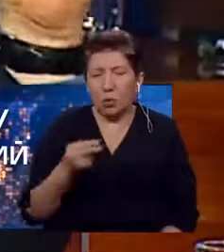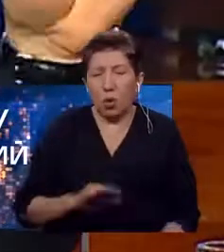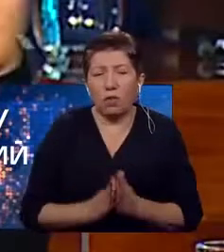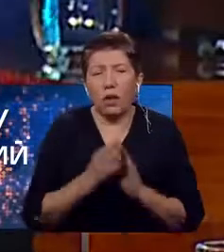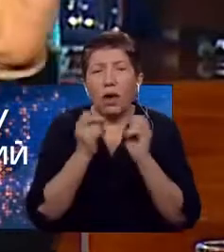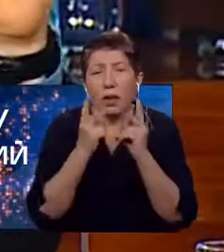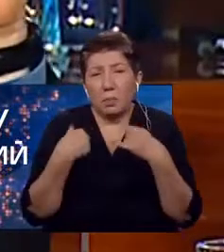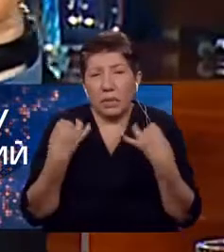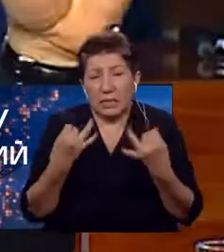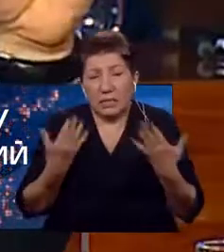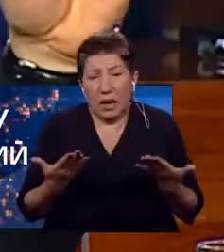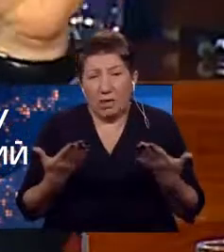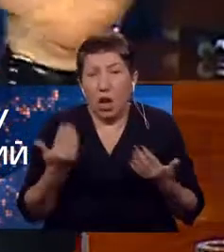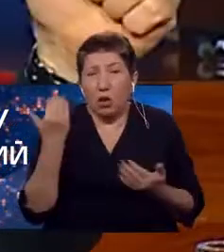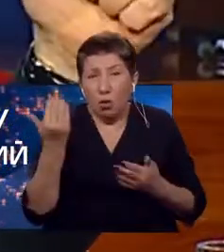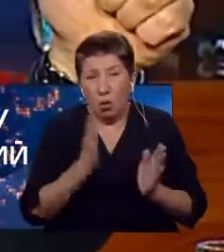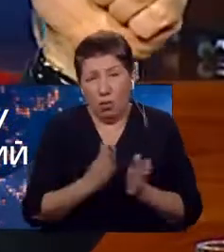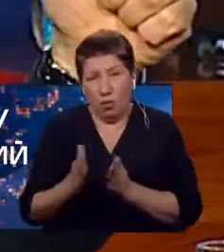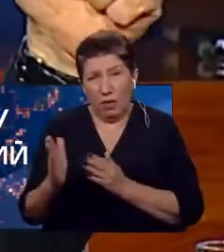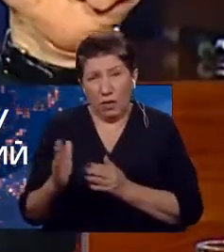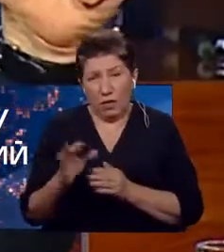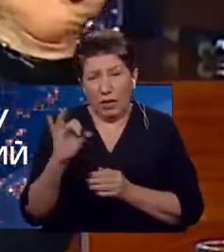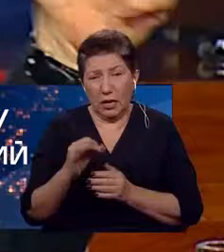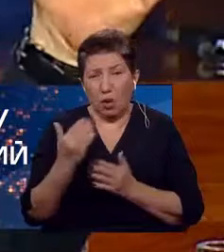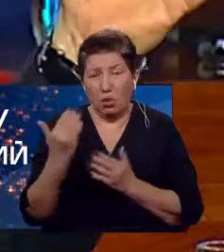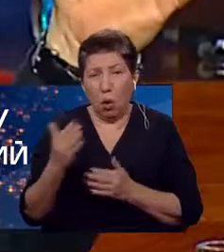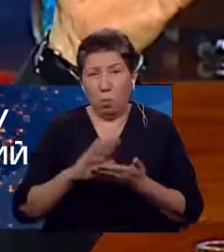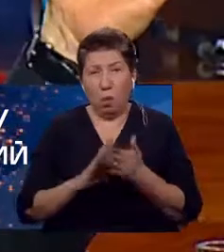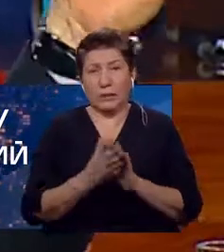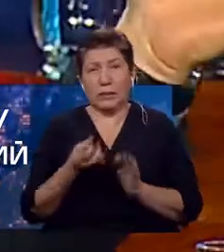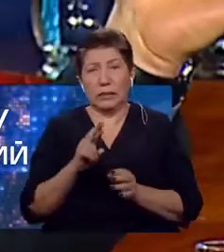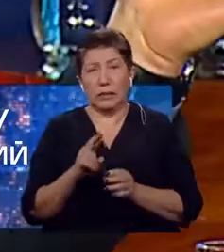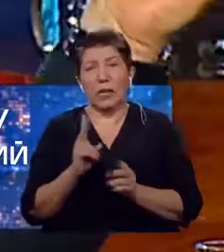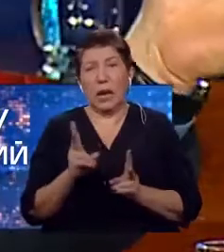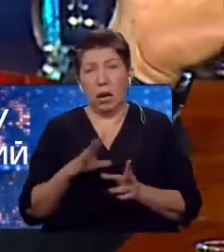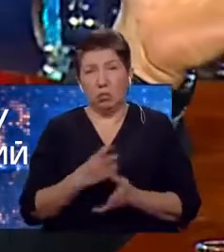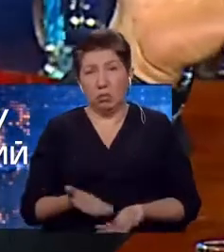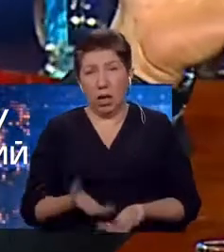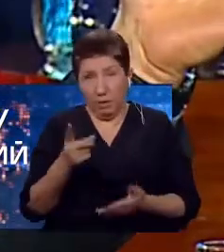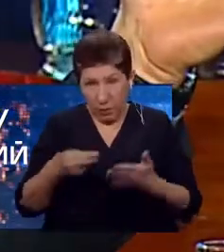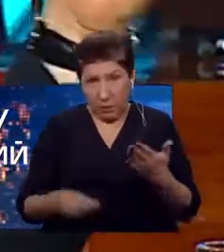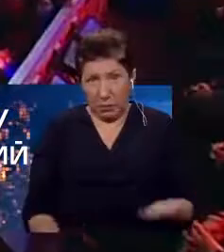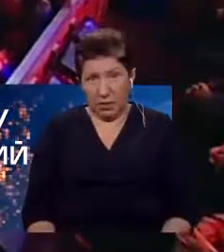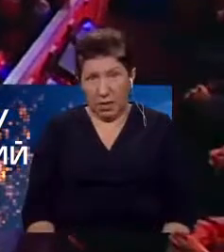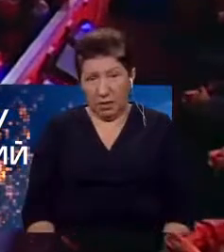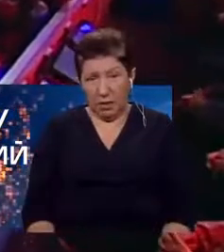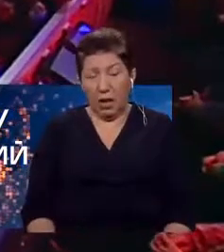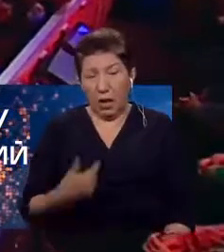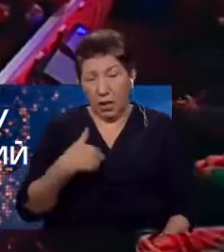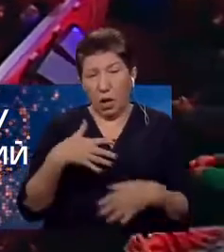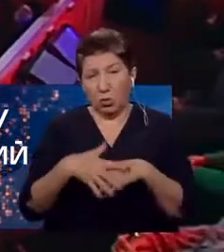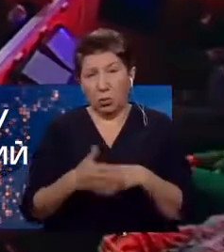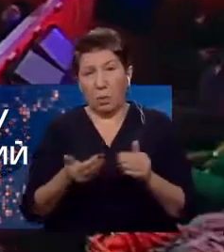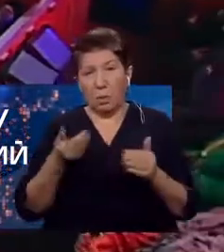просто цікаво, якраз його поведінка і його позиція. Він же все ж таки підписав. Ага. Я розумію, перед тим,